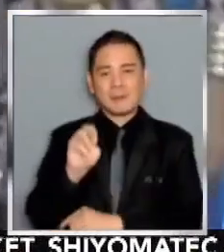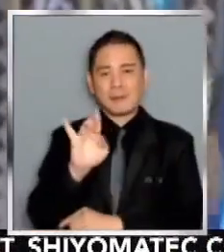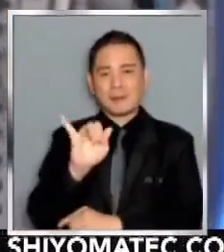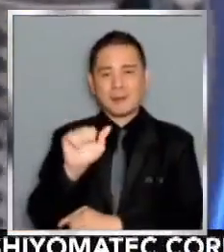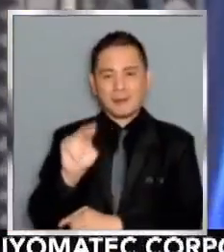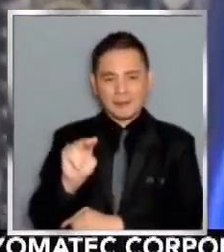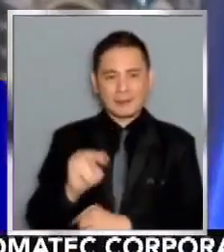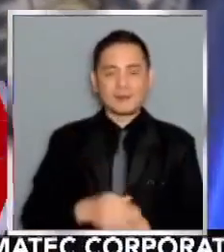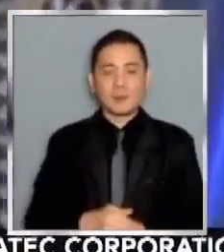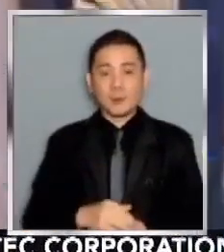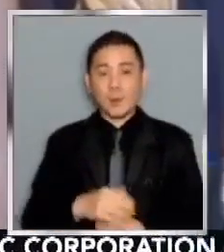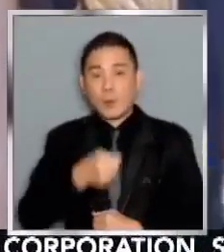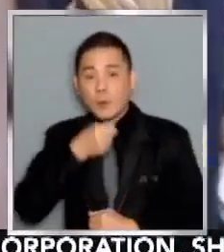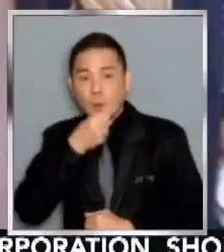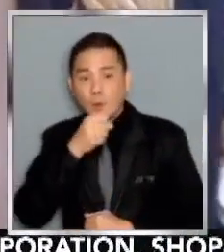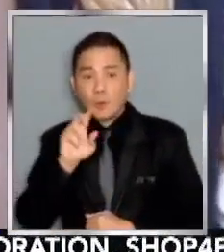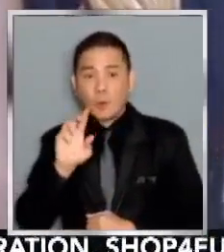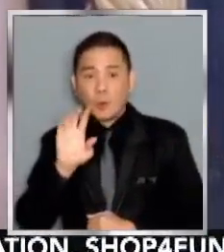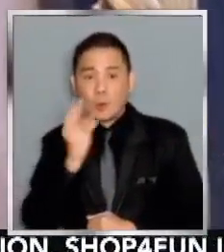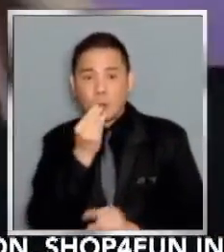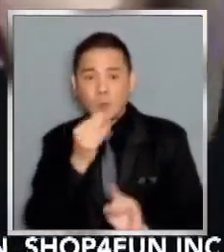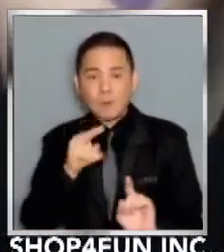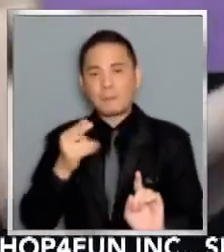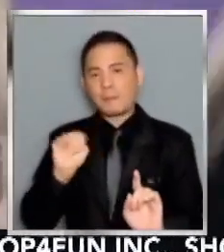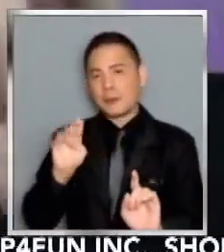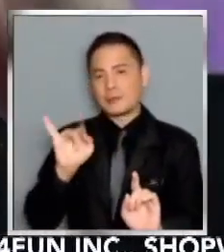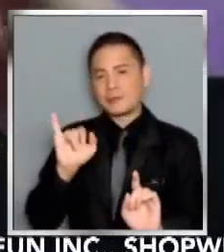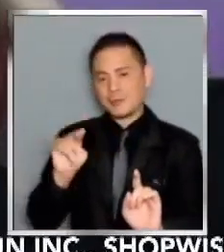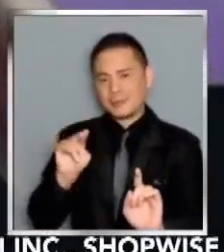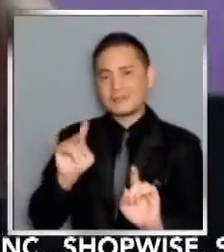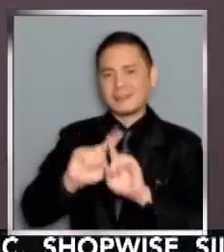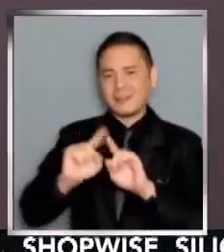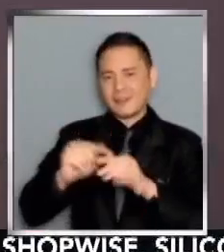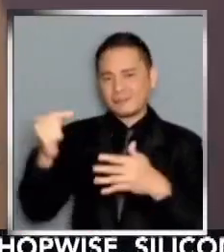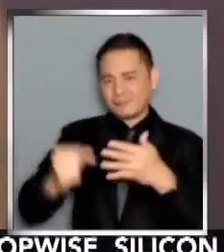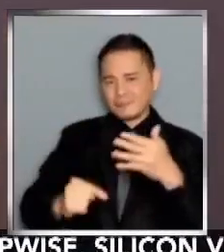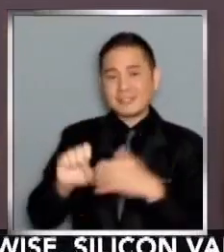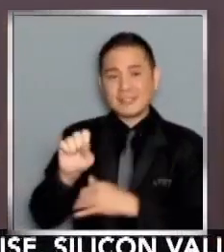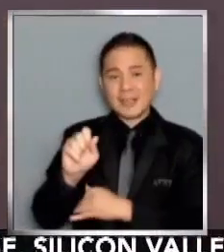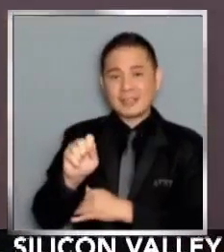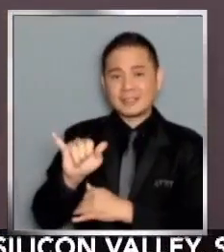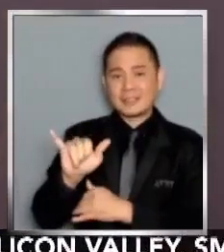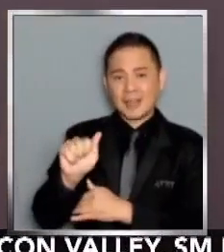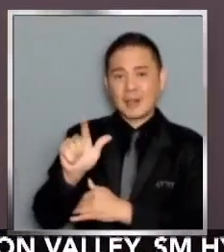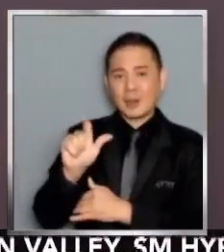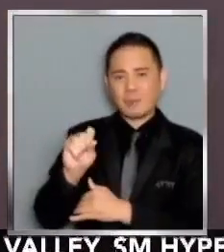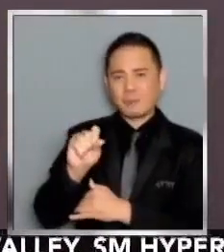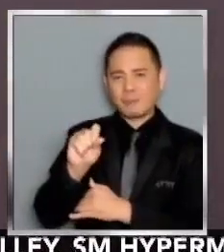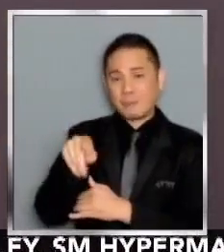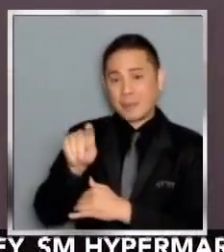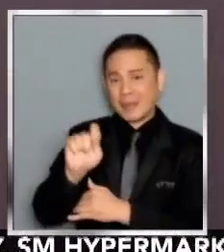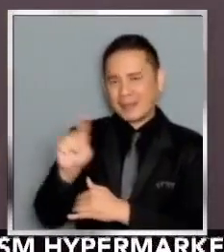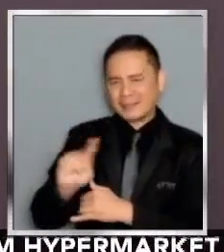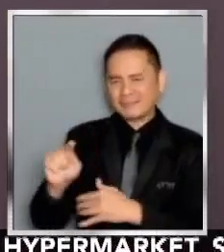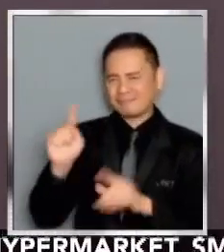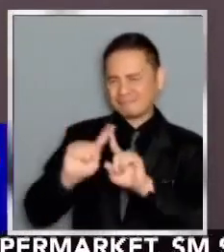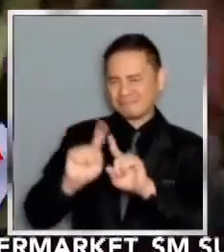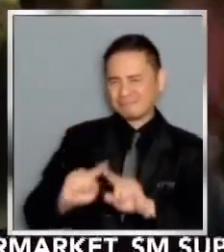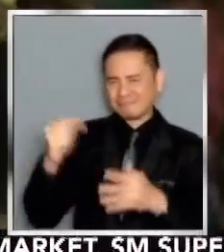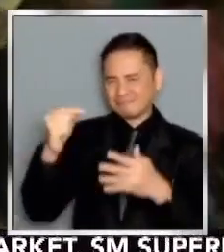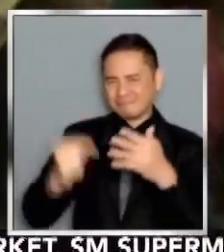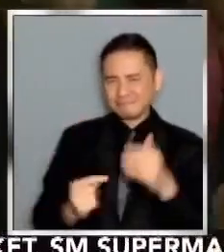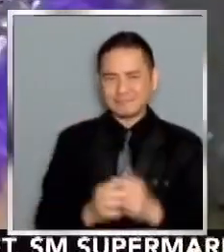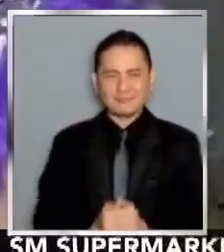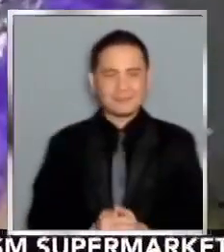ng harana si Paul Salas, at celebrity judge naman si Sanya Lopez. Sobrang saya, ang warm ng pag-welcome ng mga tao